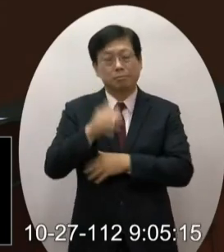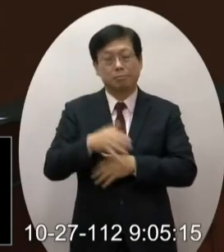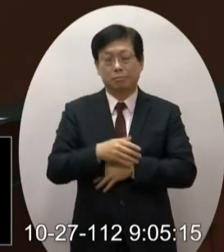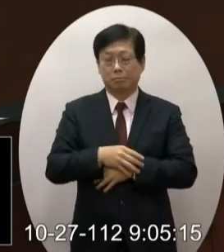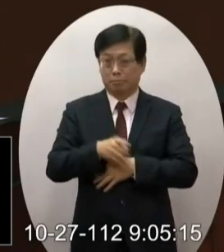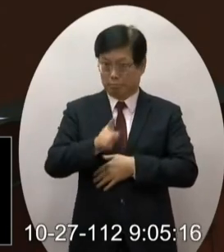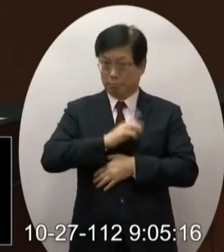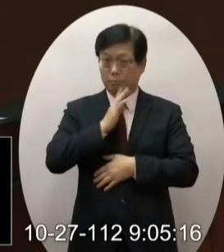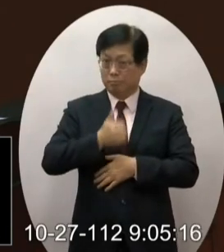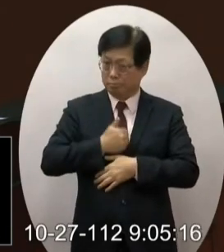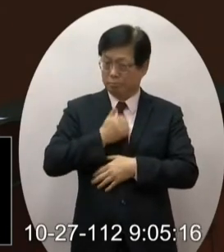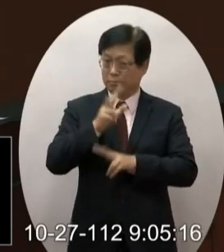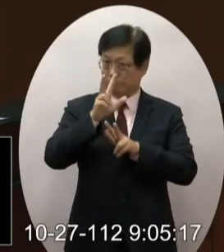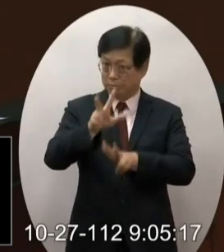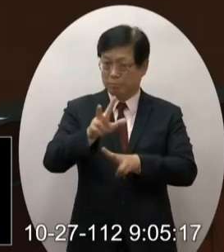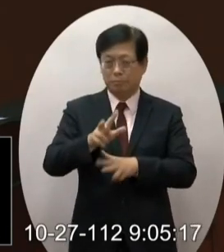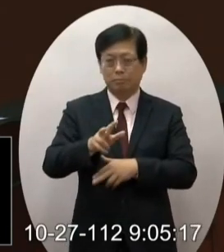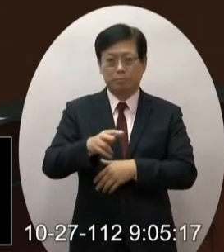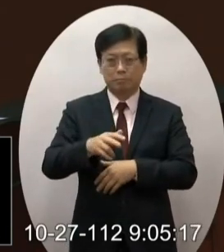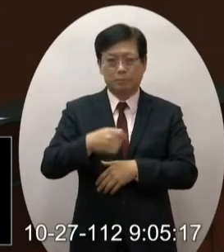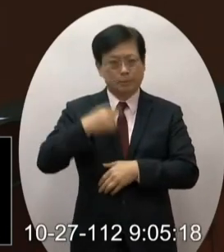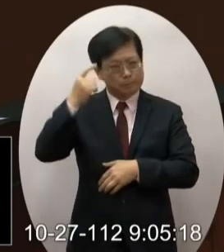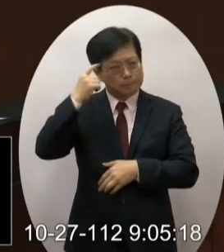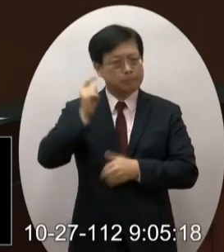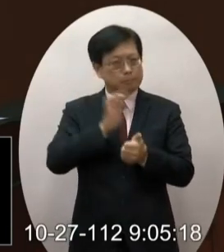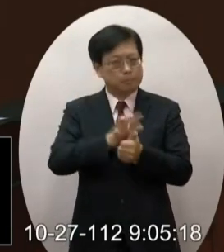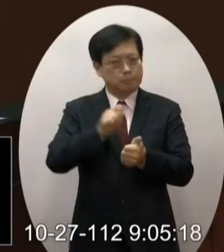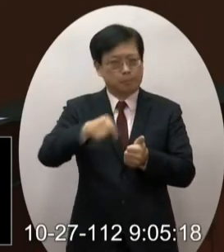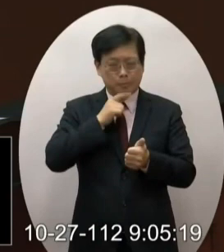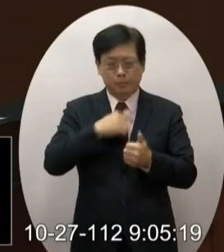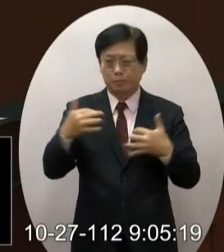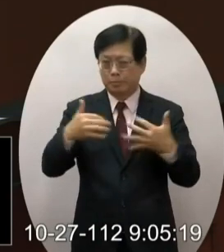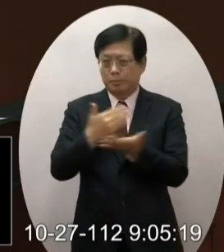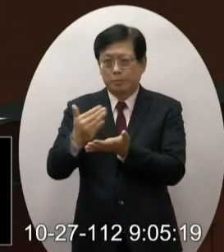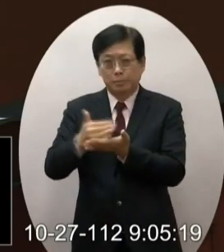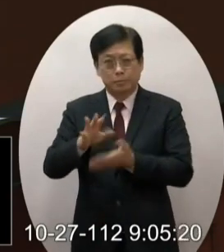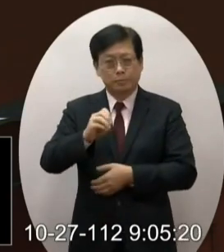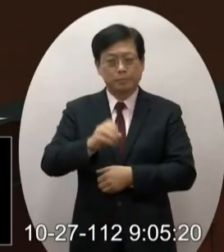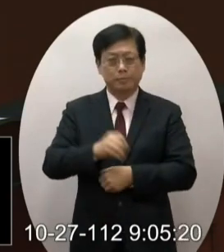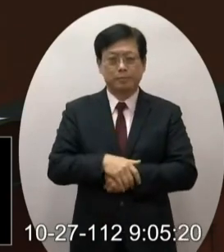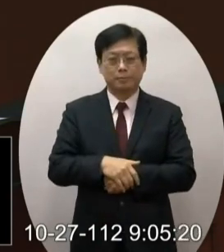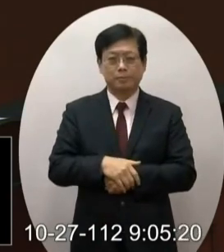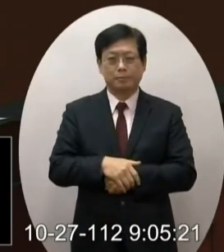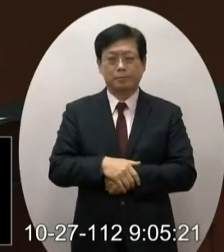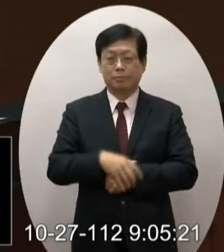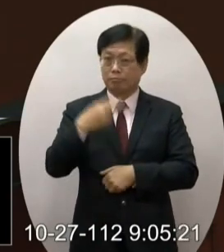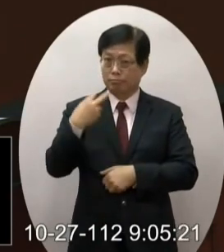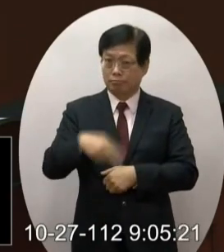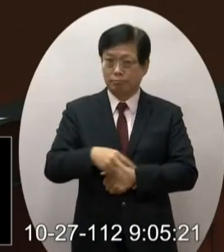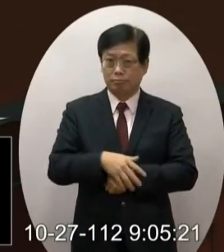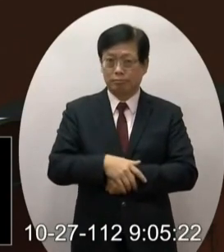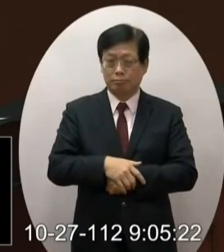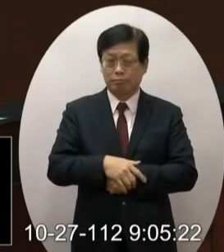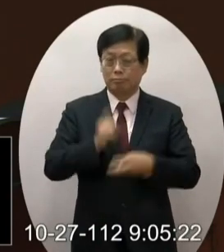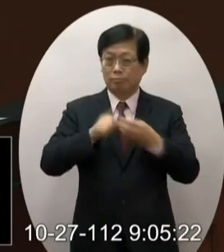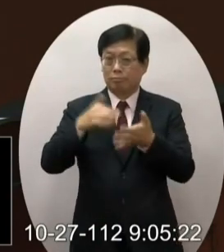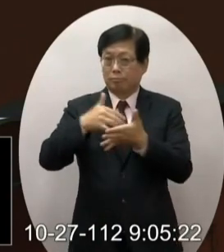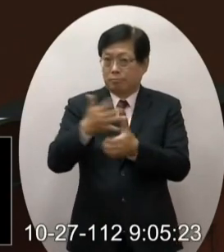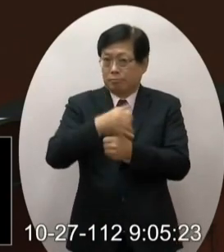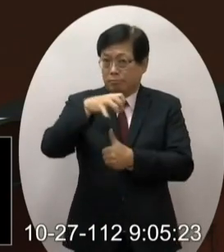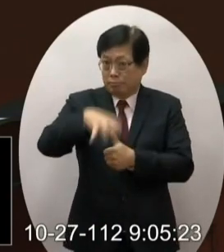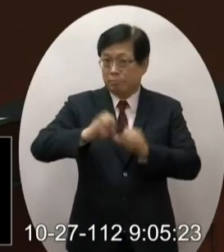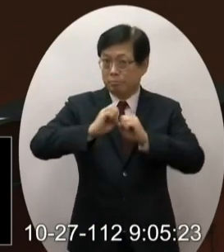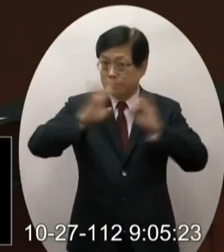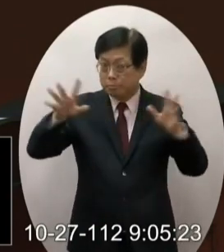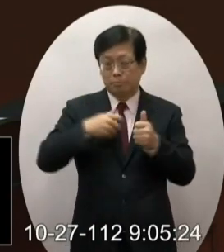是不是有真心或者是想要解决相关的问题？而根据主计总处